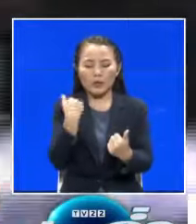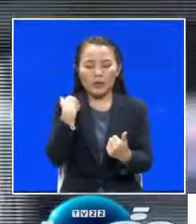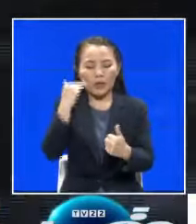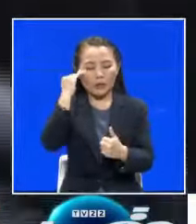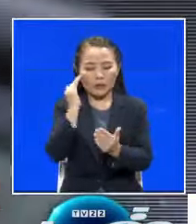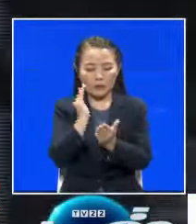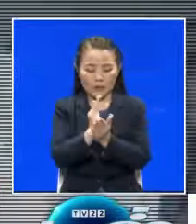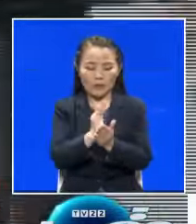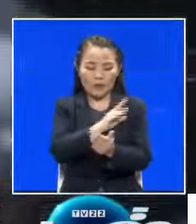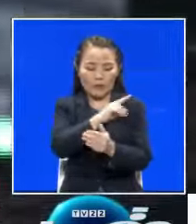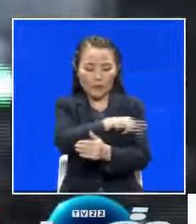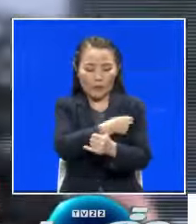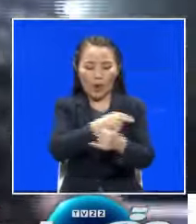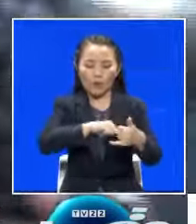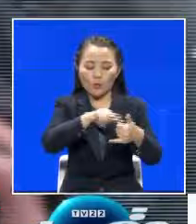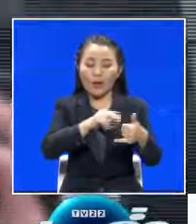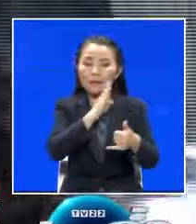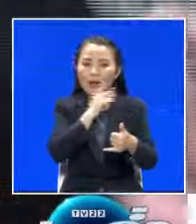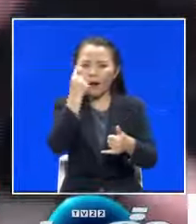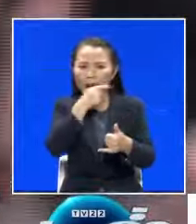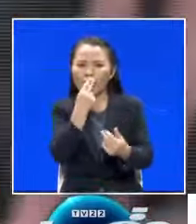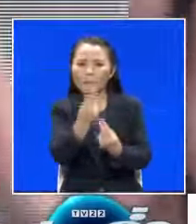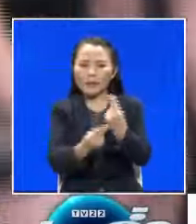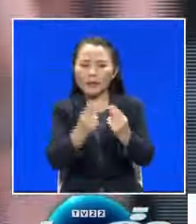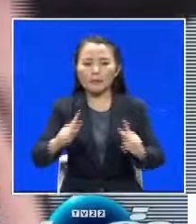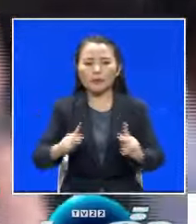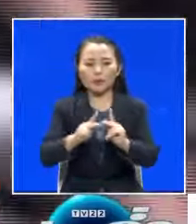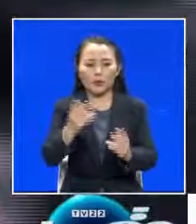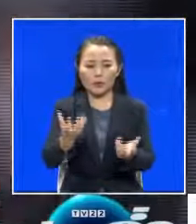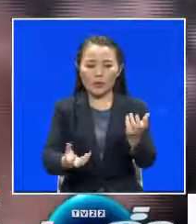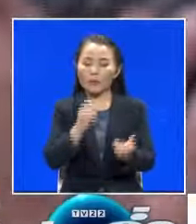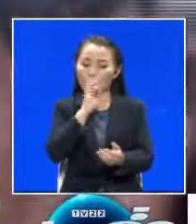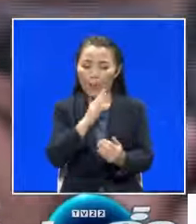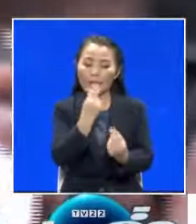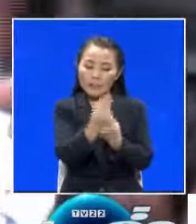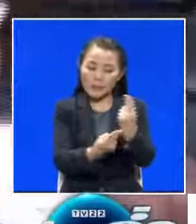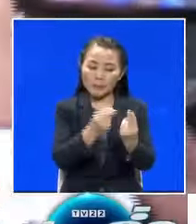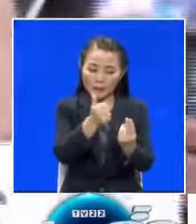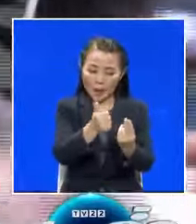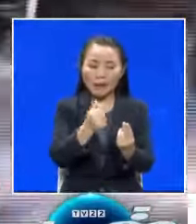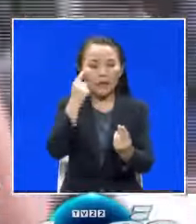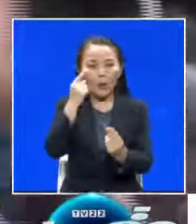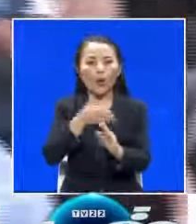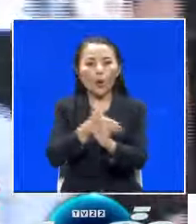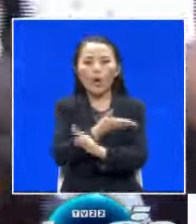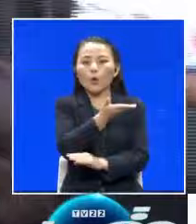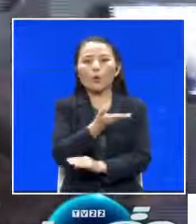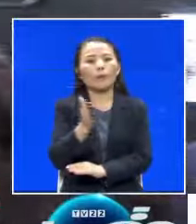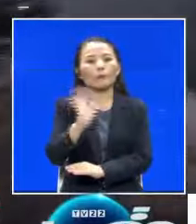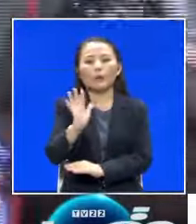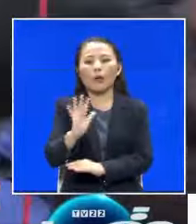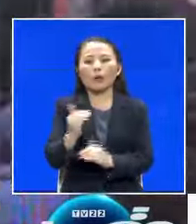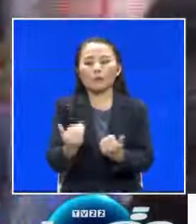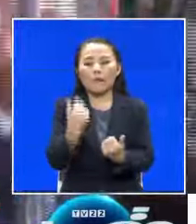ๆสำหรับการเข้าเยี่ยมของบุคคลภายนอกแหล่งข่าวในกระทรวงยุติธรรมระบุว่าทำได้โดยไม่ต้องขออนุญาตจากกรมคุมประพฤตินะคะ